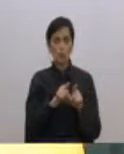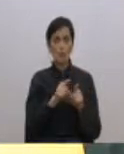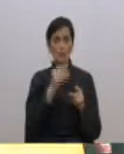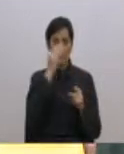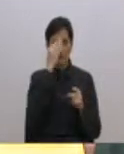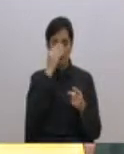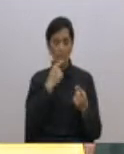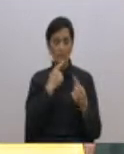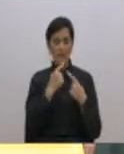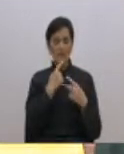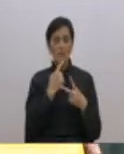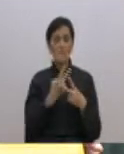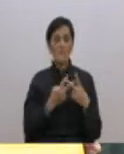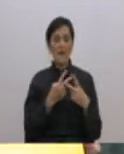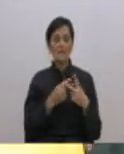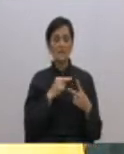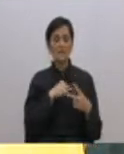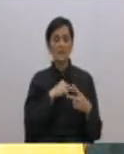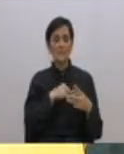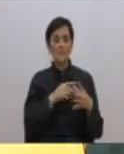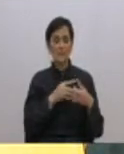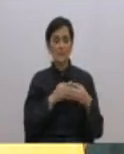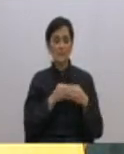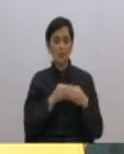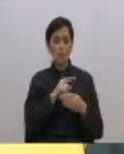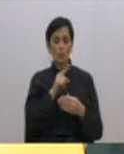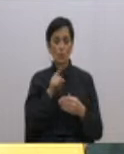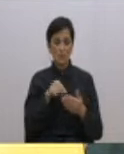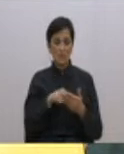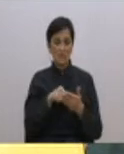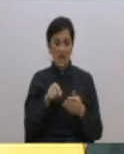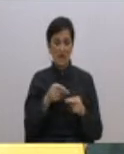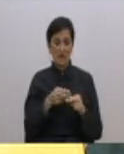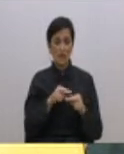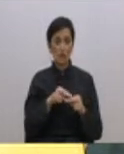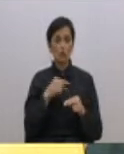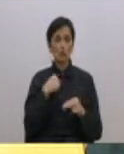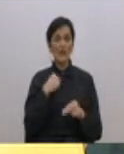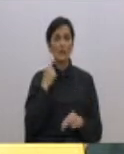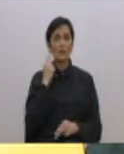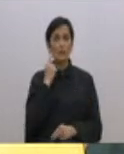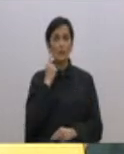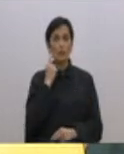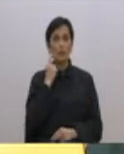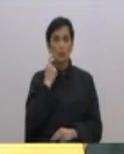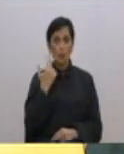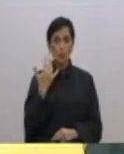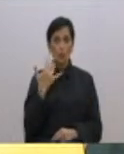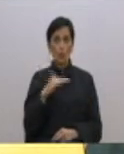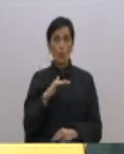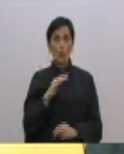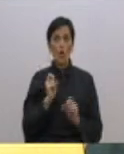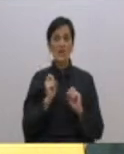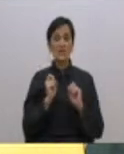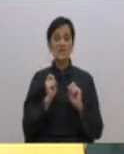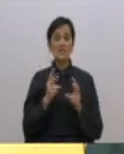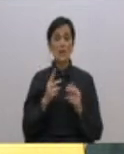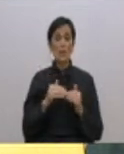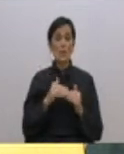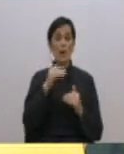ვიმშელეთ პენტენციურ სამსახურთან ერთად ამ საკითხზე. ჩვენ ფიქრობთ, რომ უკვე საშიშროების მაღალი